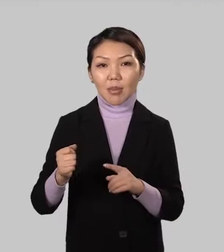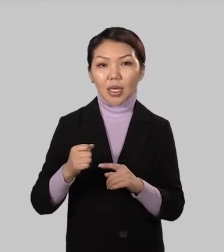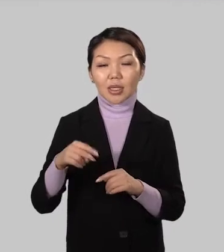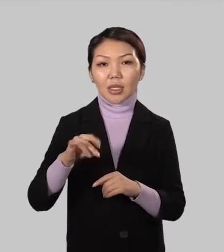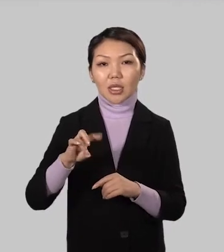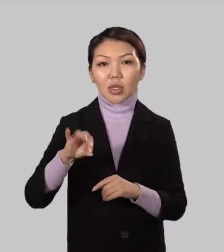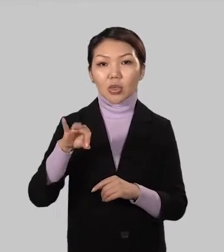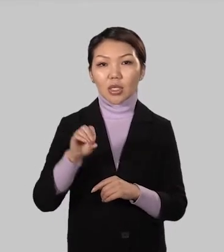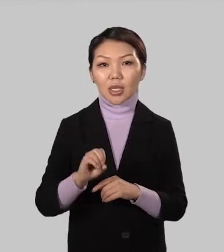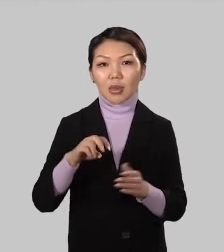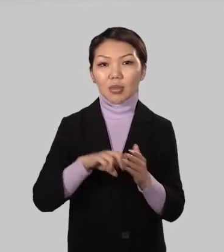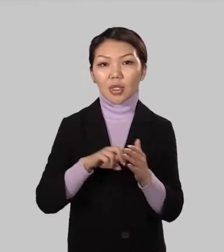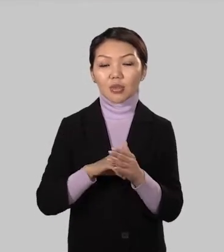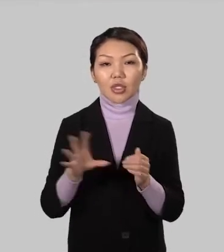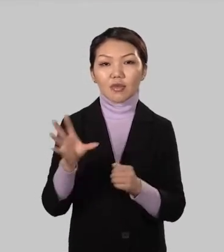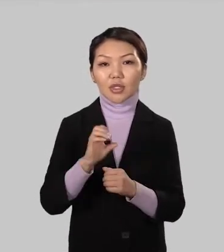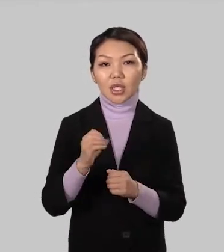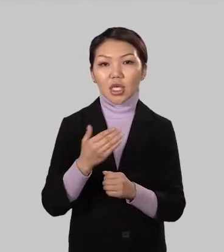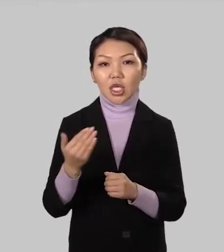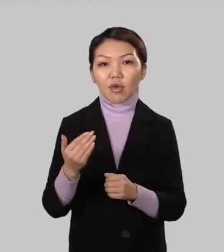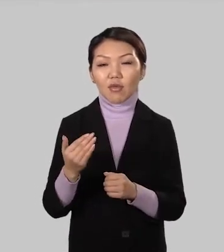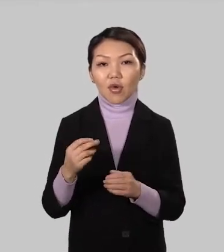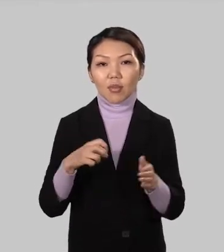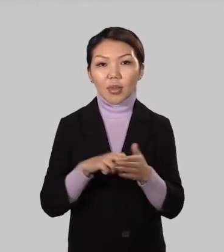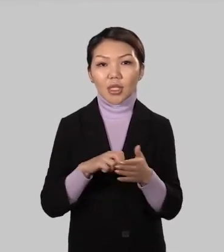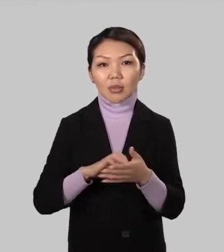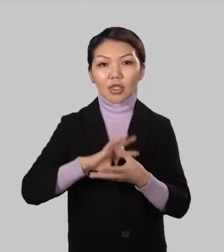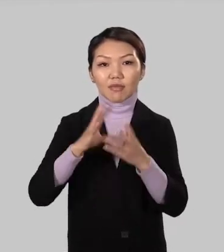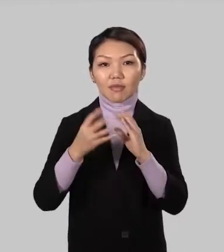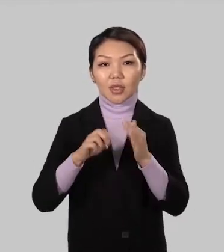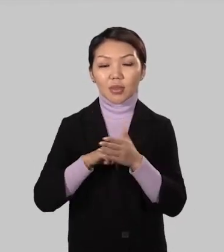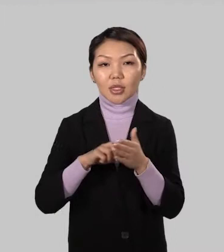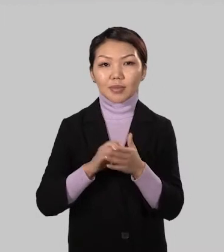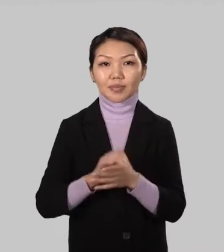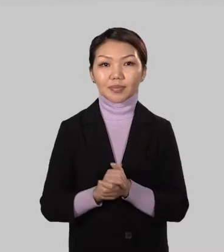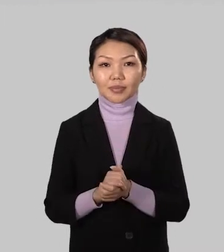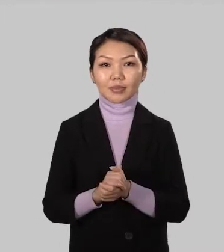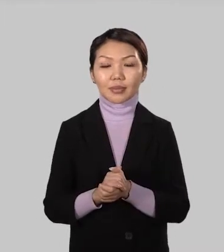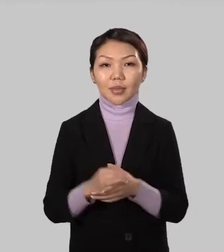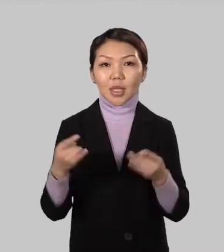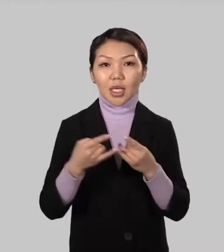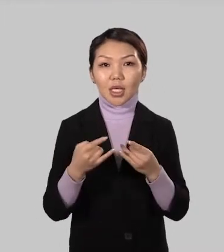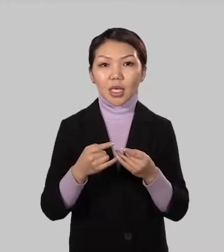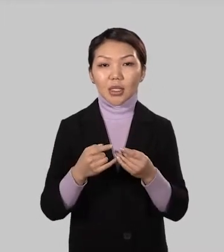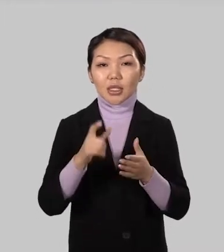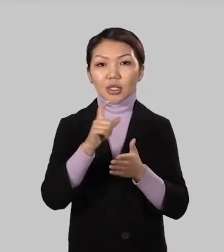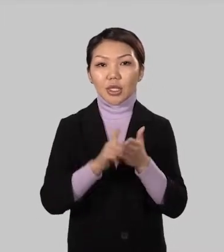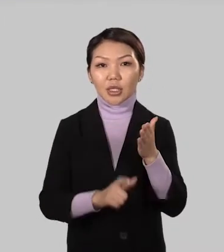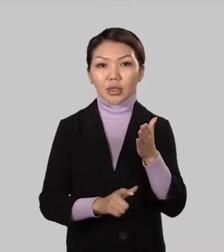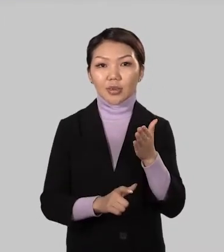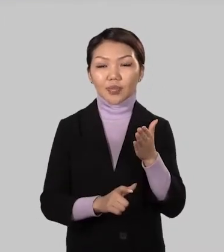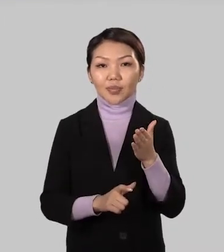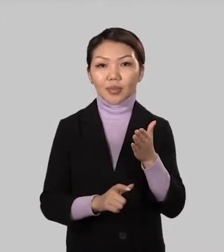письмо из всех его писем на экране текст и